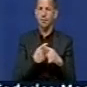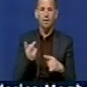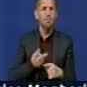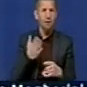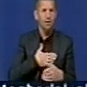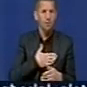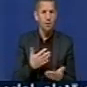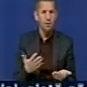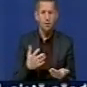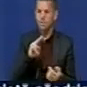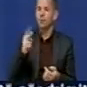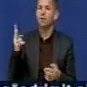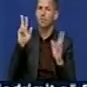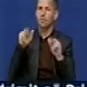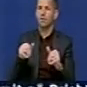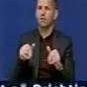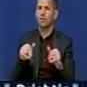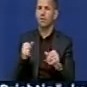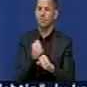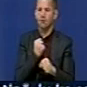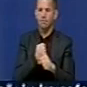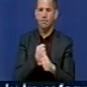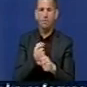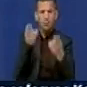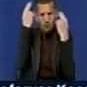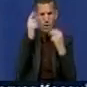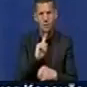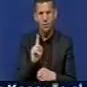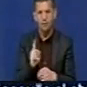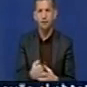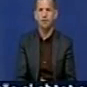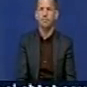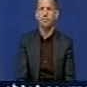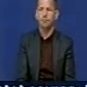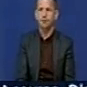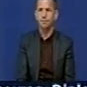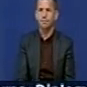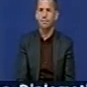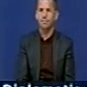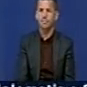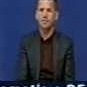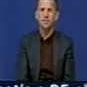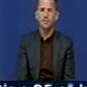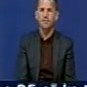tonë. Prandaj të tjerët mund ta bëjnë, po nuk mund të na nështrojnë. Faleminderit.